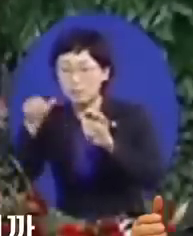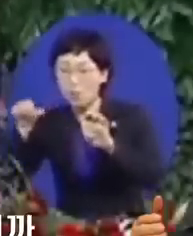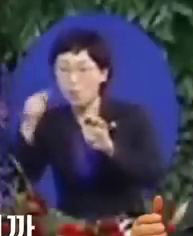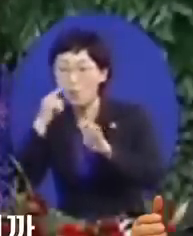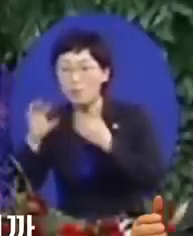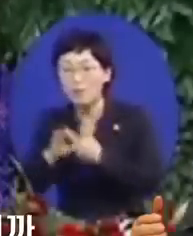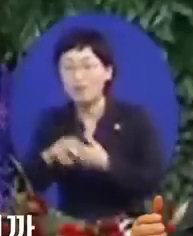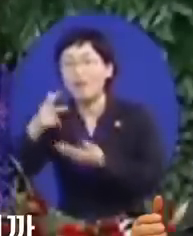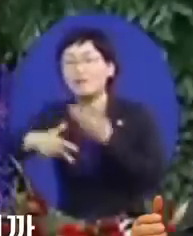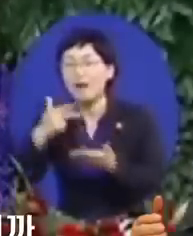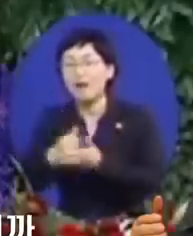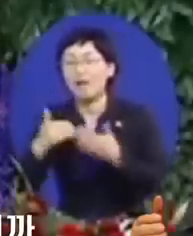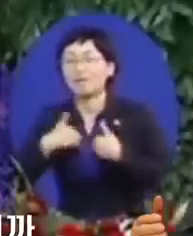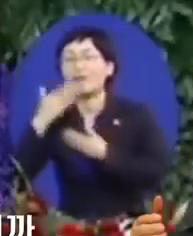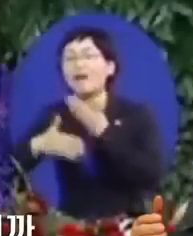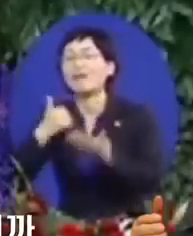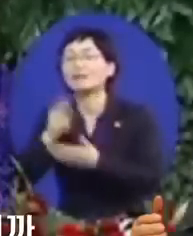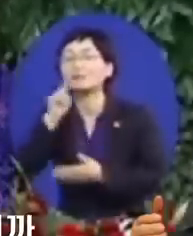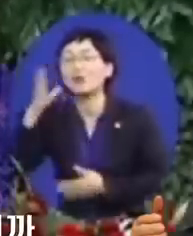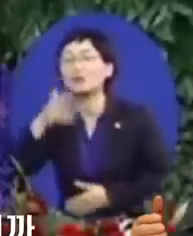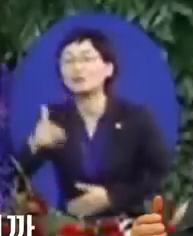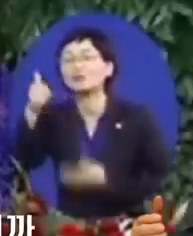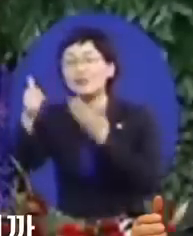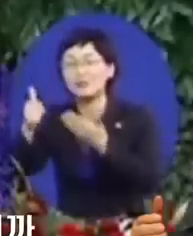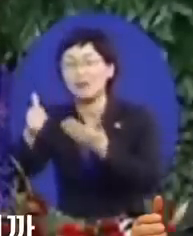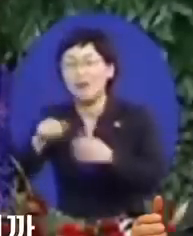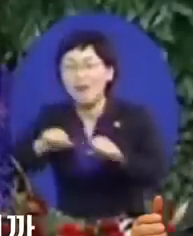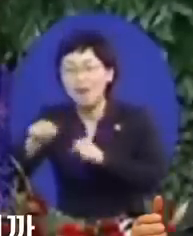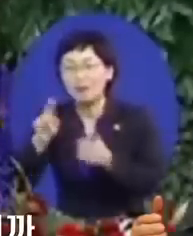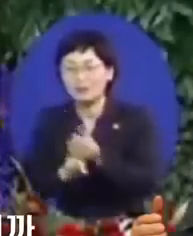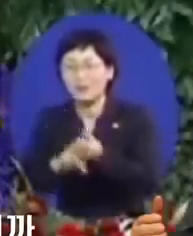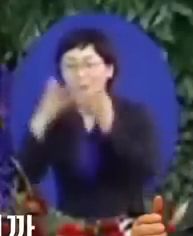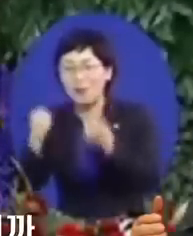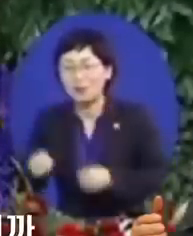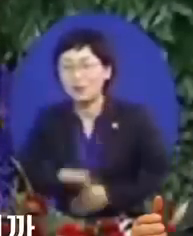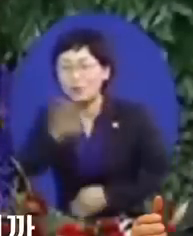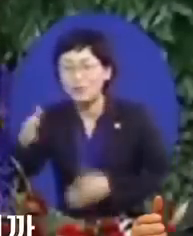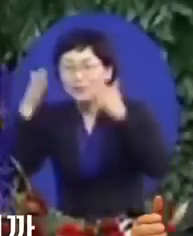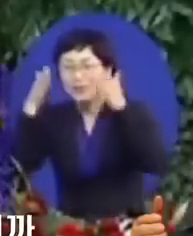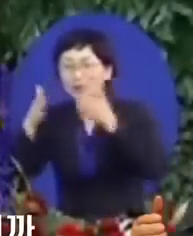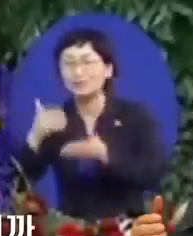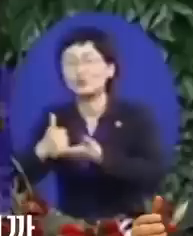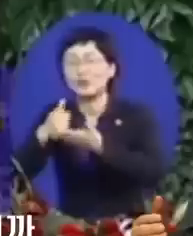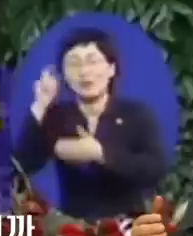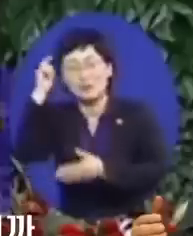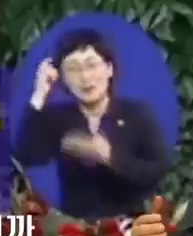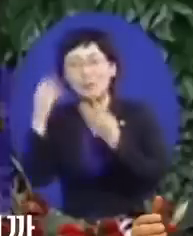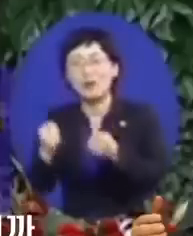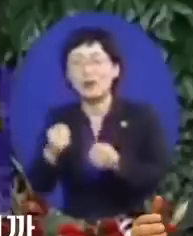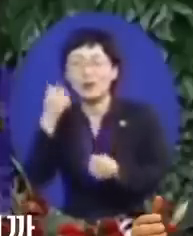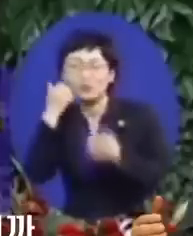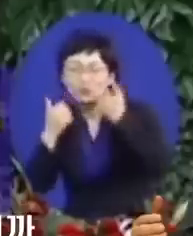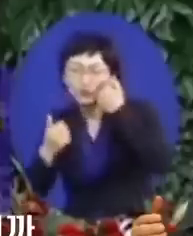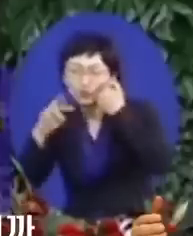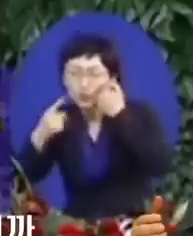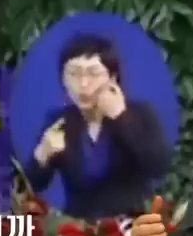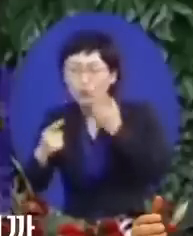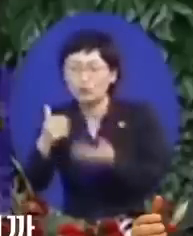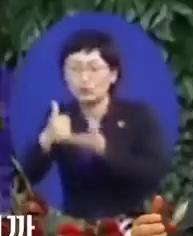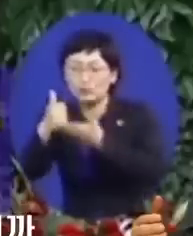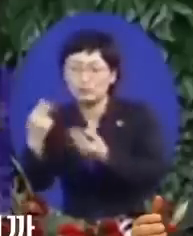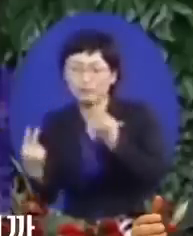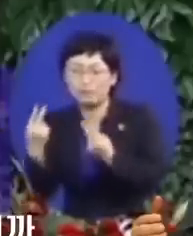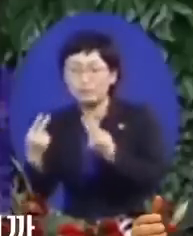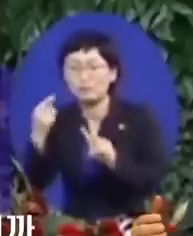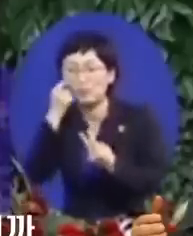야훼 나의 하나님이여 주께서 행하신 기적이 많고 우리를 향하신 주의 생각도 많아 누구도 주와 견줄 수가 없나이다.